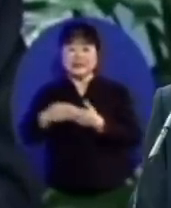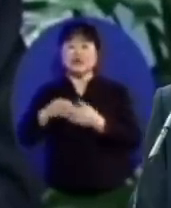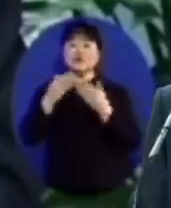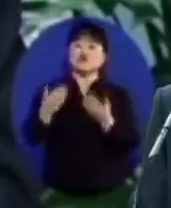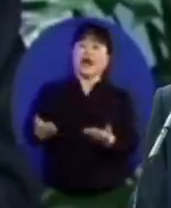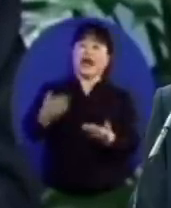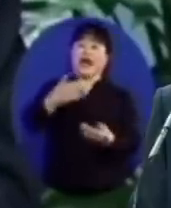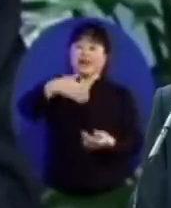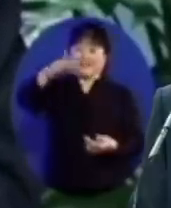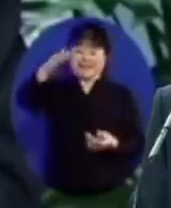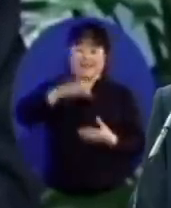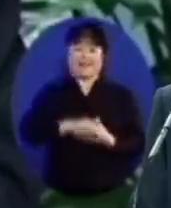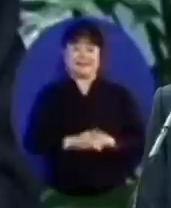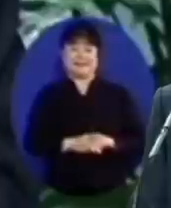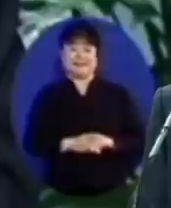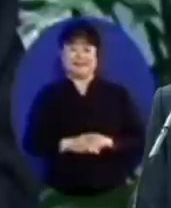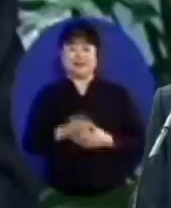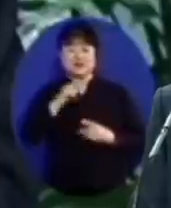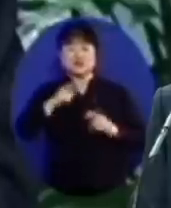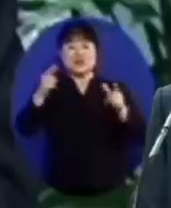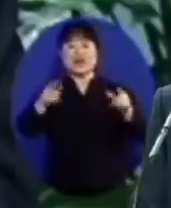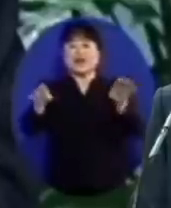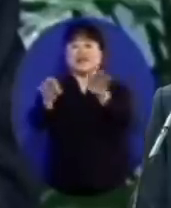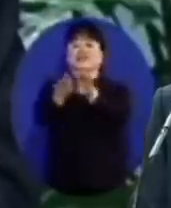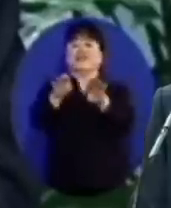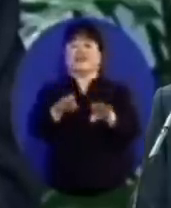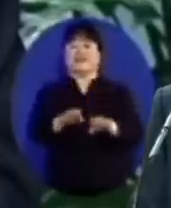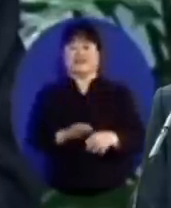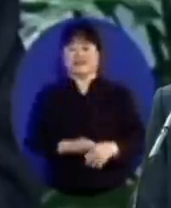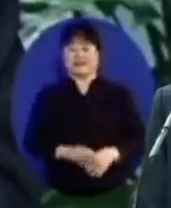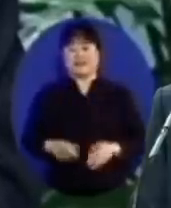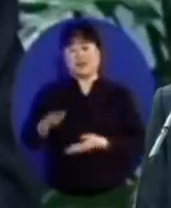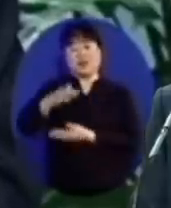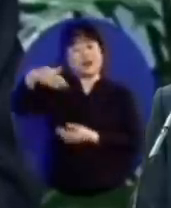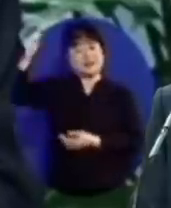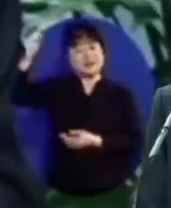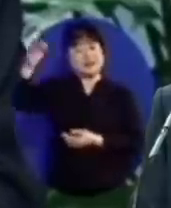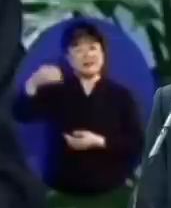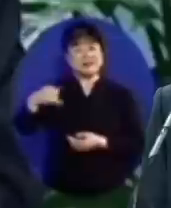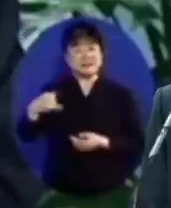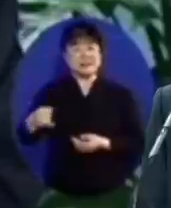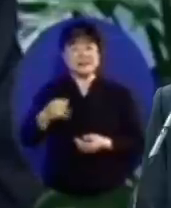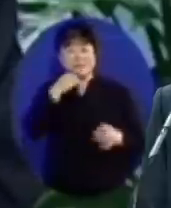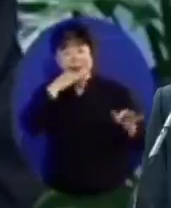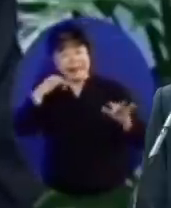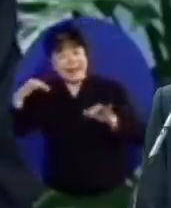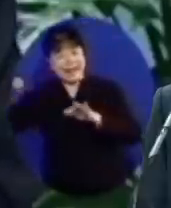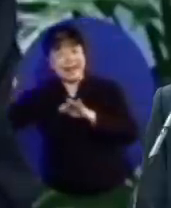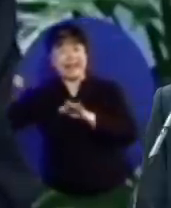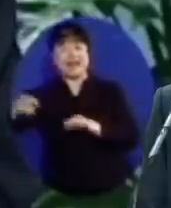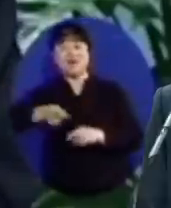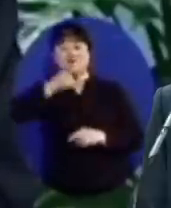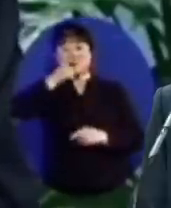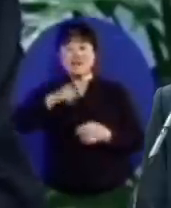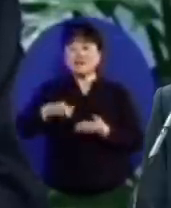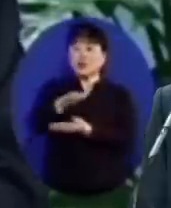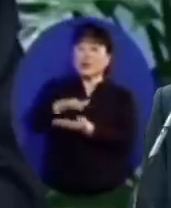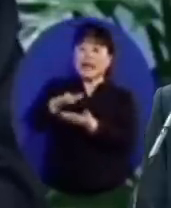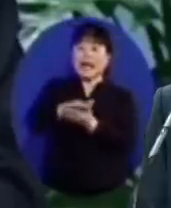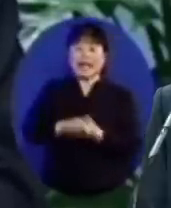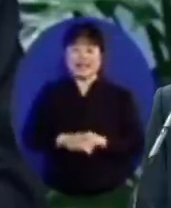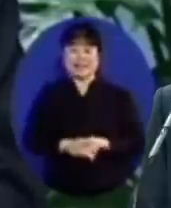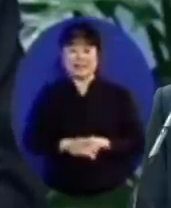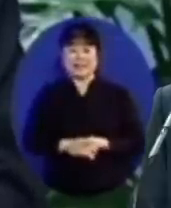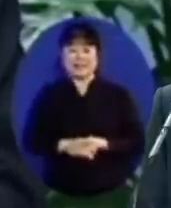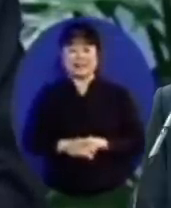가서 주일날 교회 안 나가고 외국에 있으니까 애들을 데리고 바다 물에 들어가서 놀다가